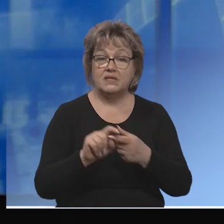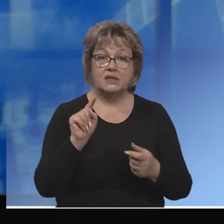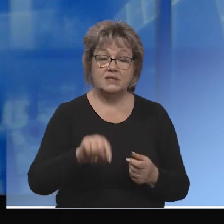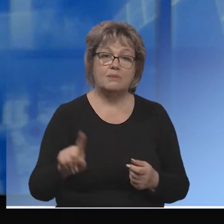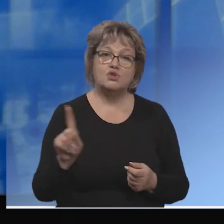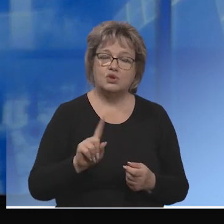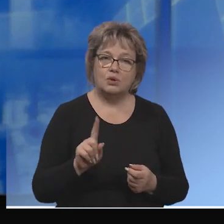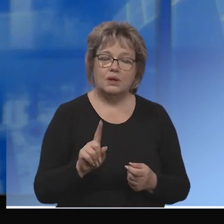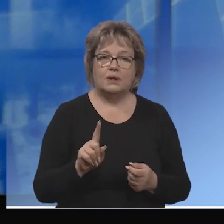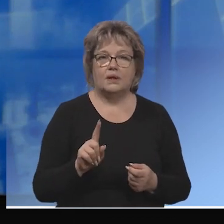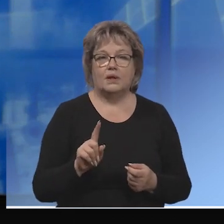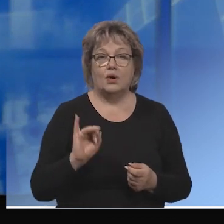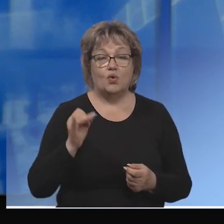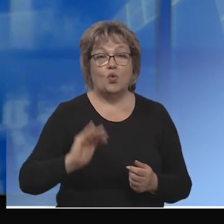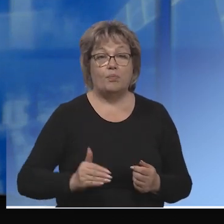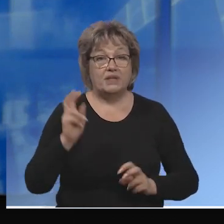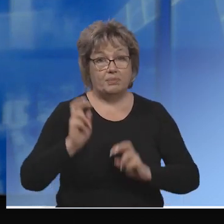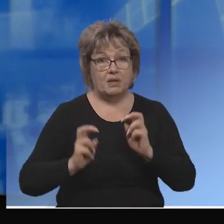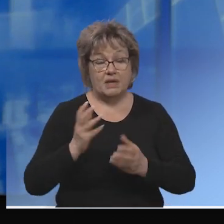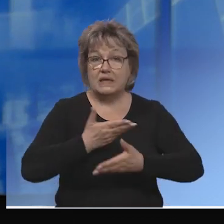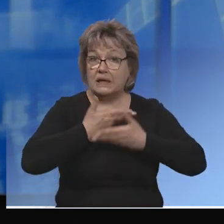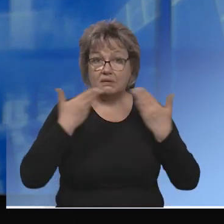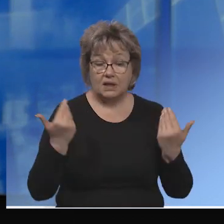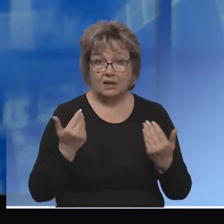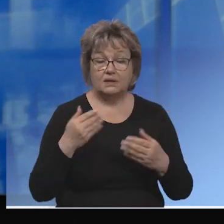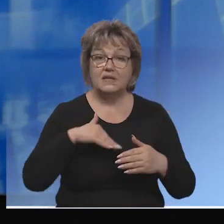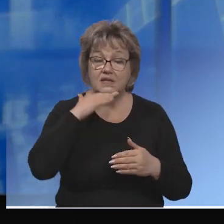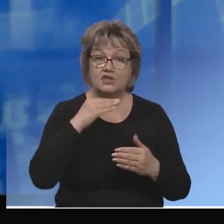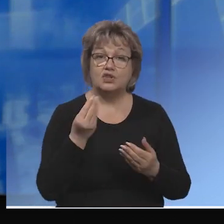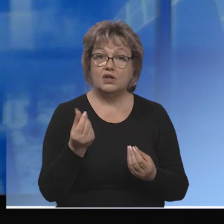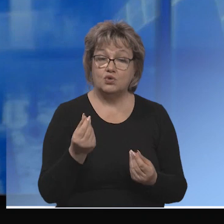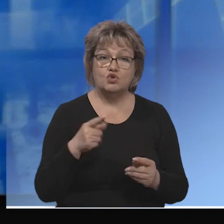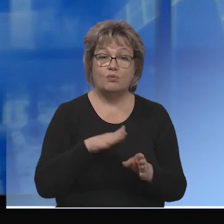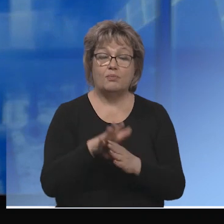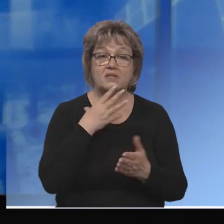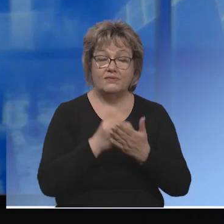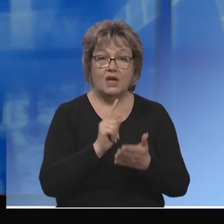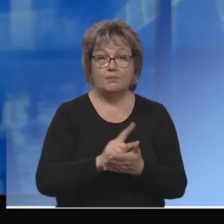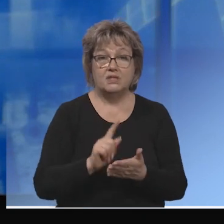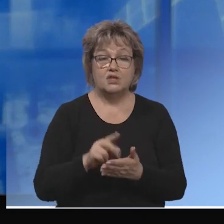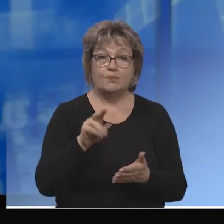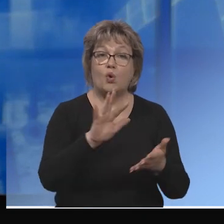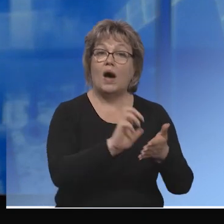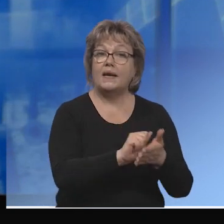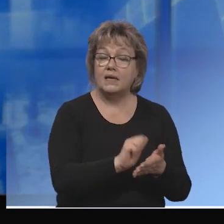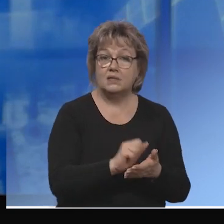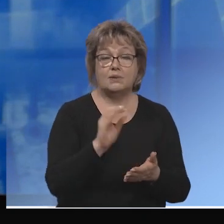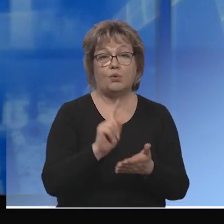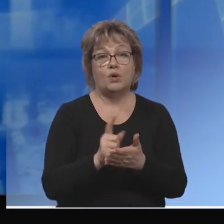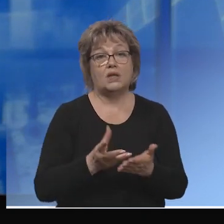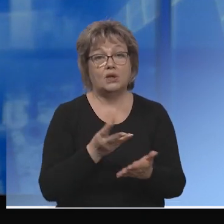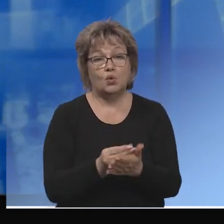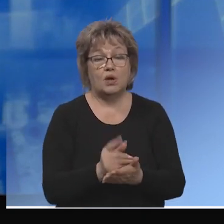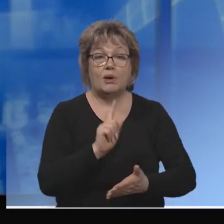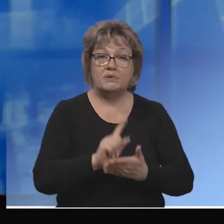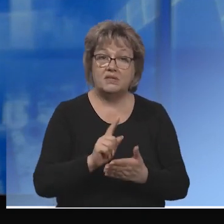что у предпринимателей нет достаточных ресурсов для того, чтобы выполнять свои обязательства по аренде, по